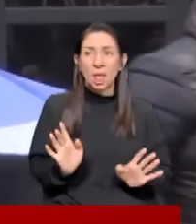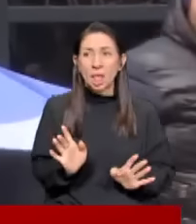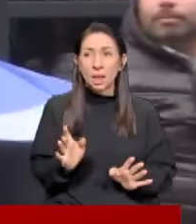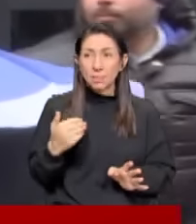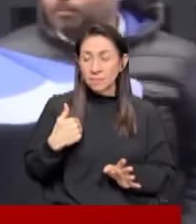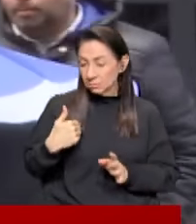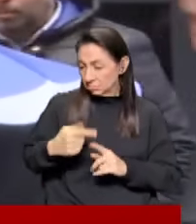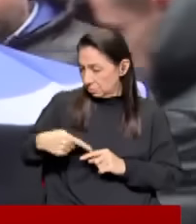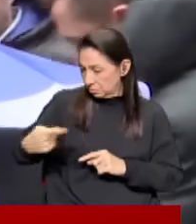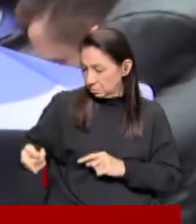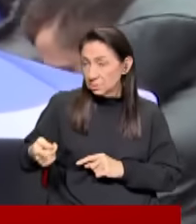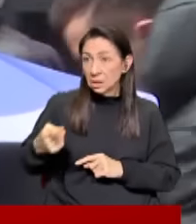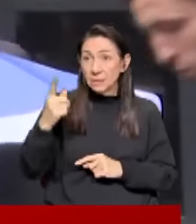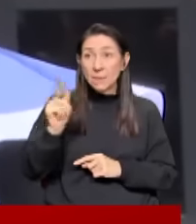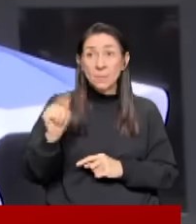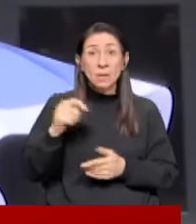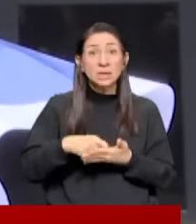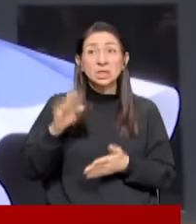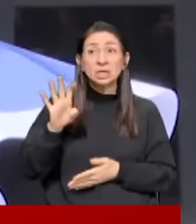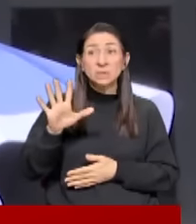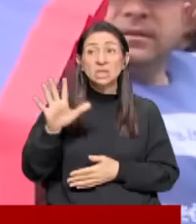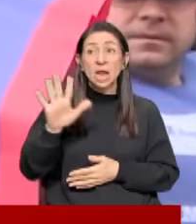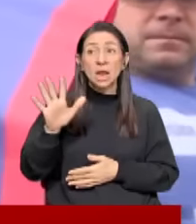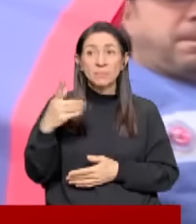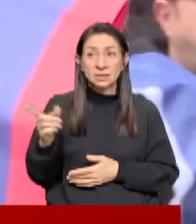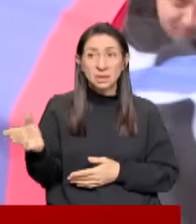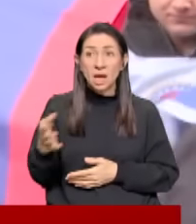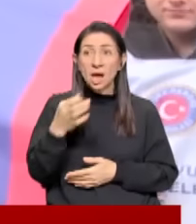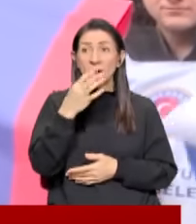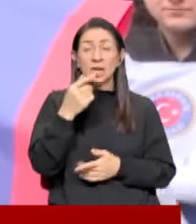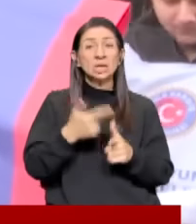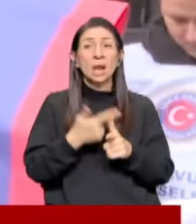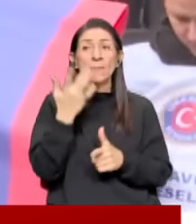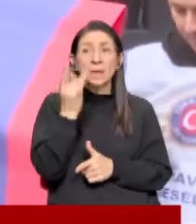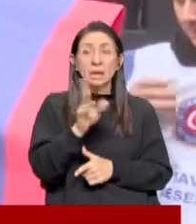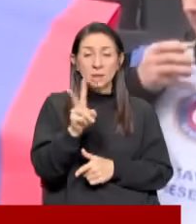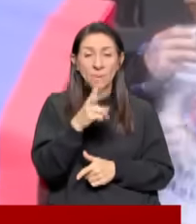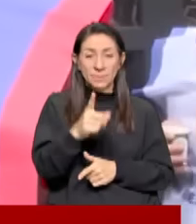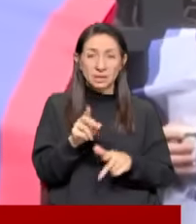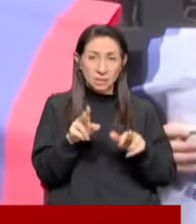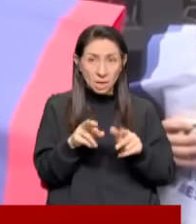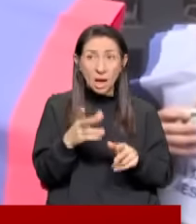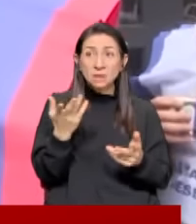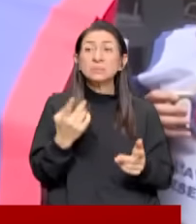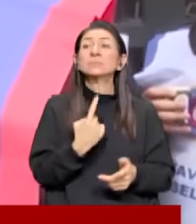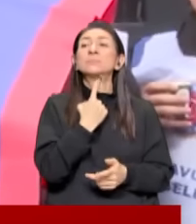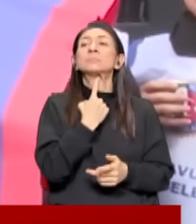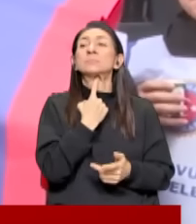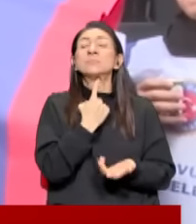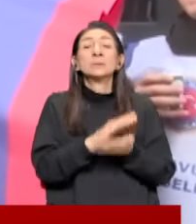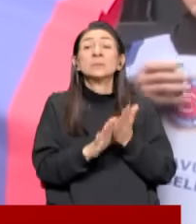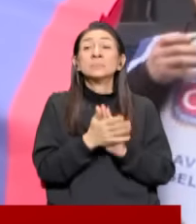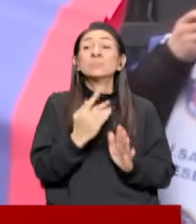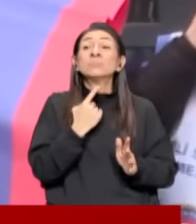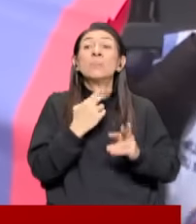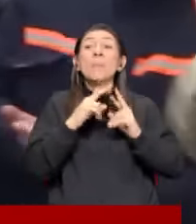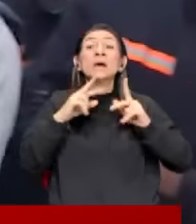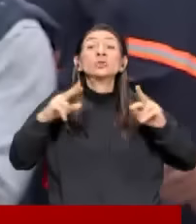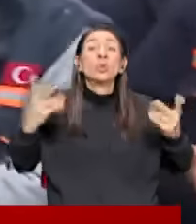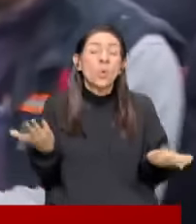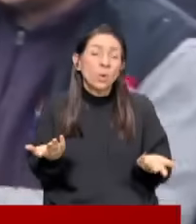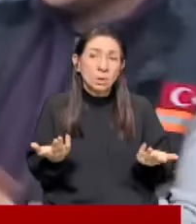Benim yanımdaki bir memurun maaşı 45-50 lira oldu. Ankara'da kiralar belli, 20 bin civarında. Artık bıçak kemiğe dayanmadı, bıçak kemiği